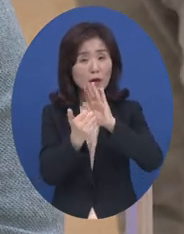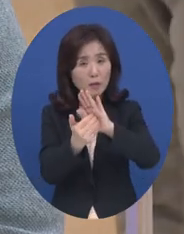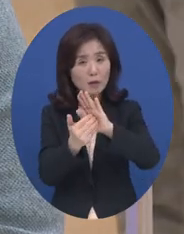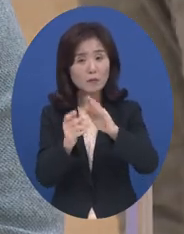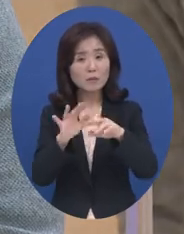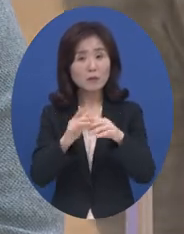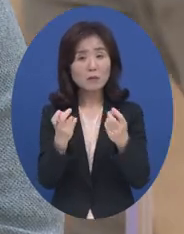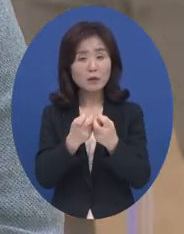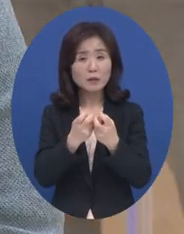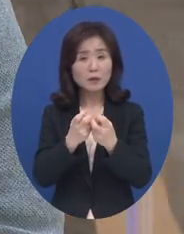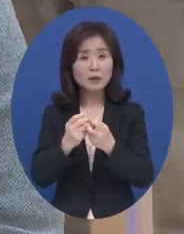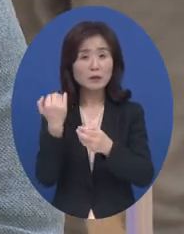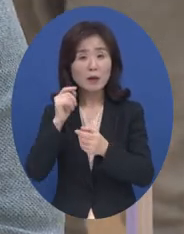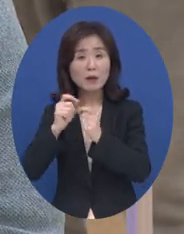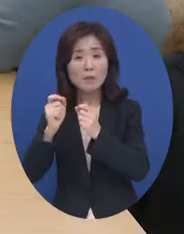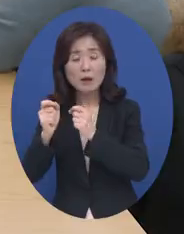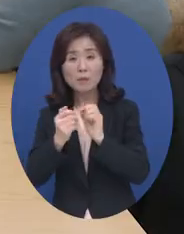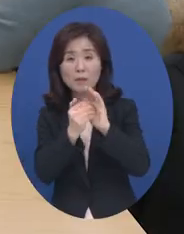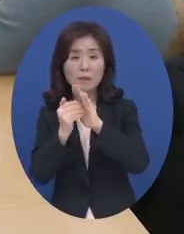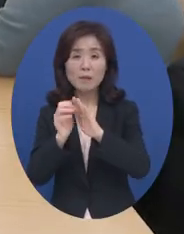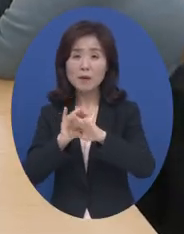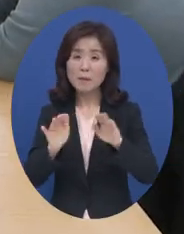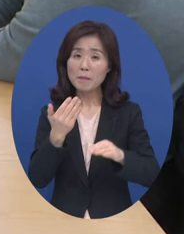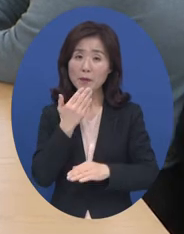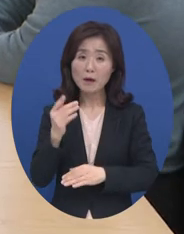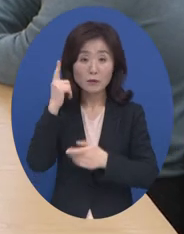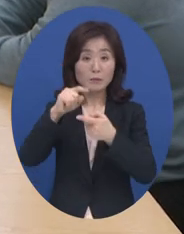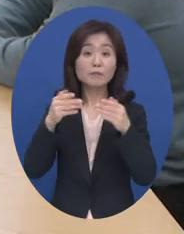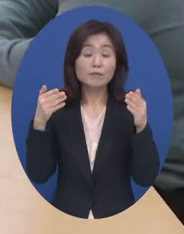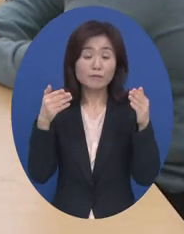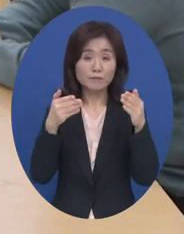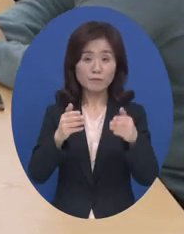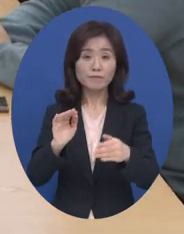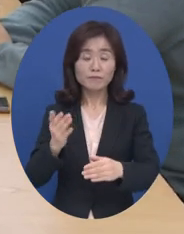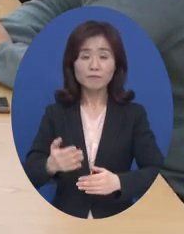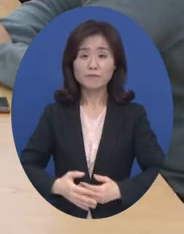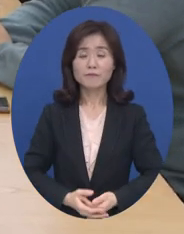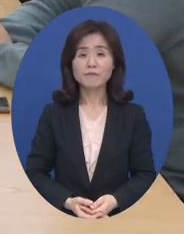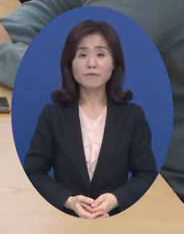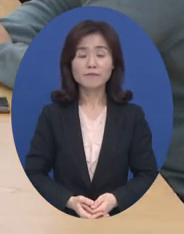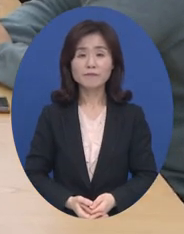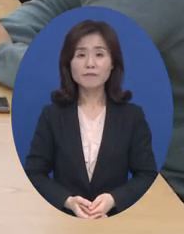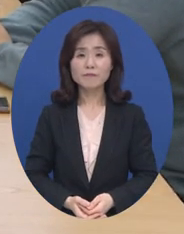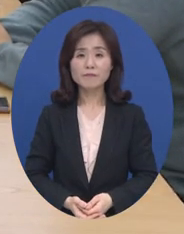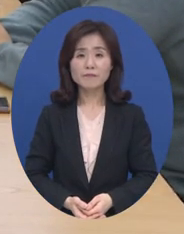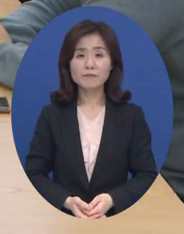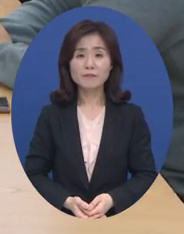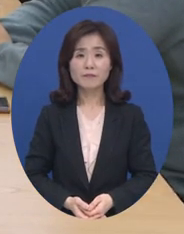것을 막을 수 있을지 주목됩니다 경제이슈 tv 최창수 입니다